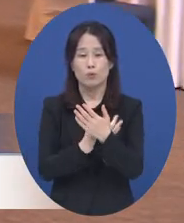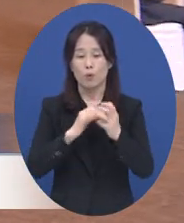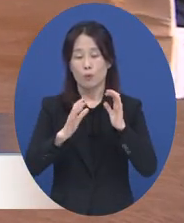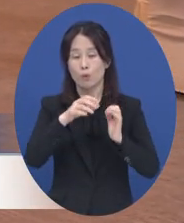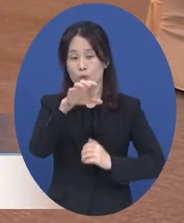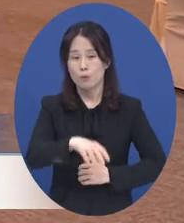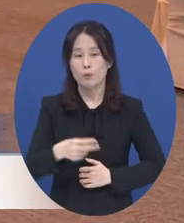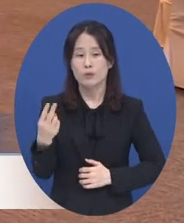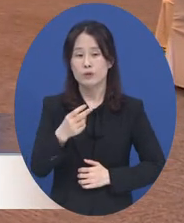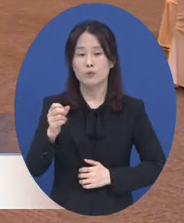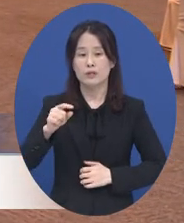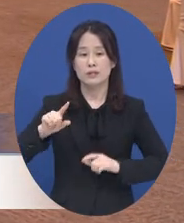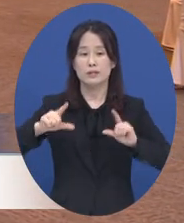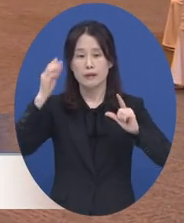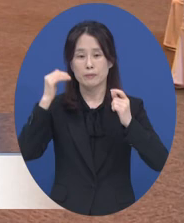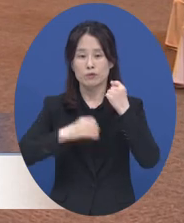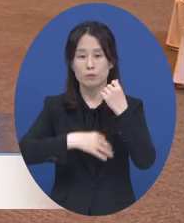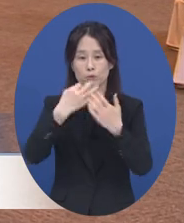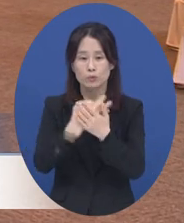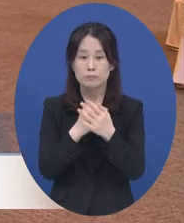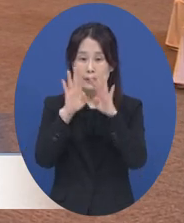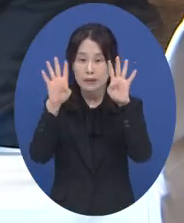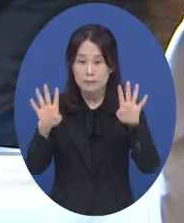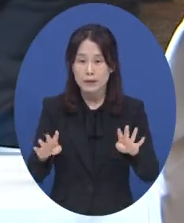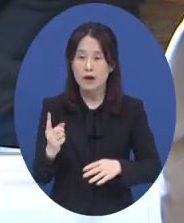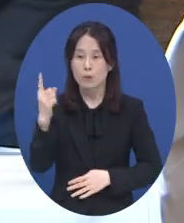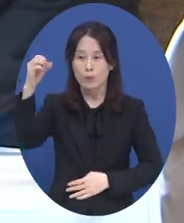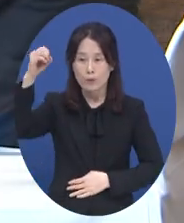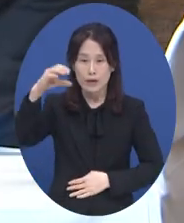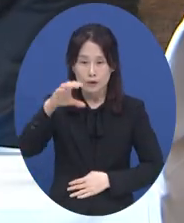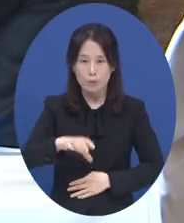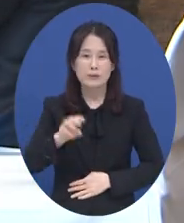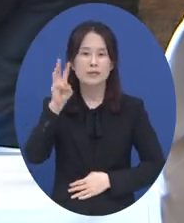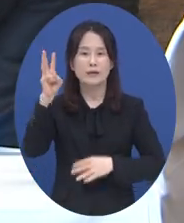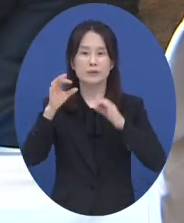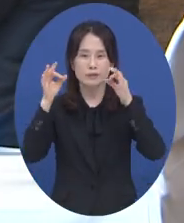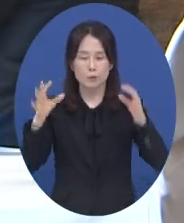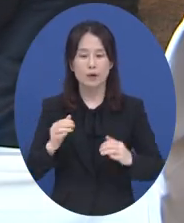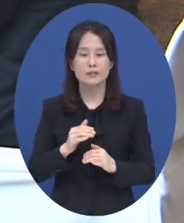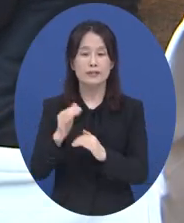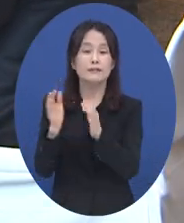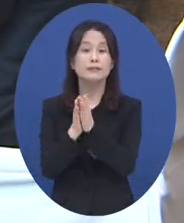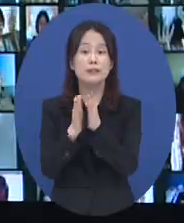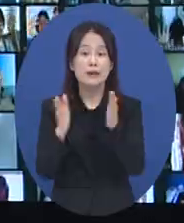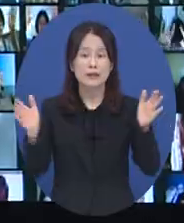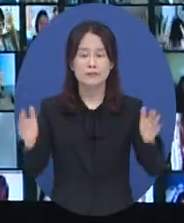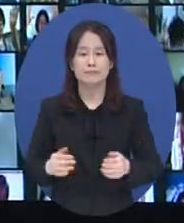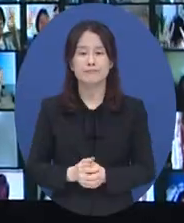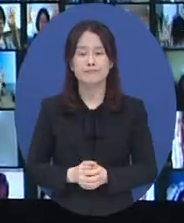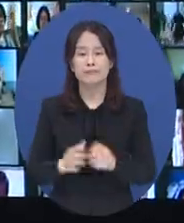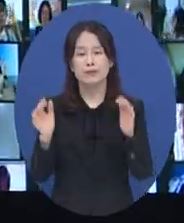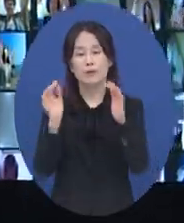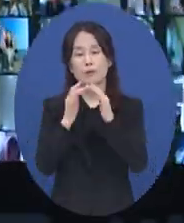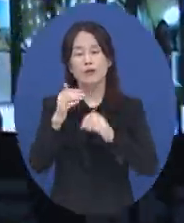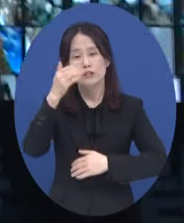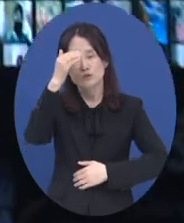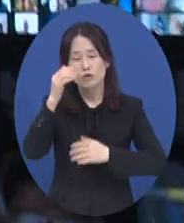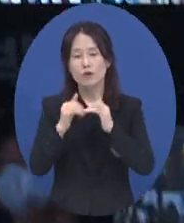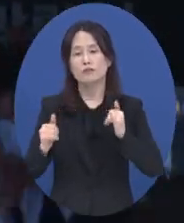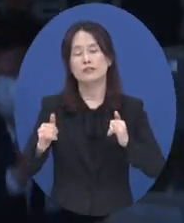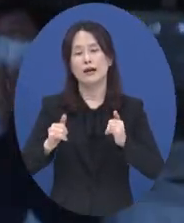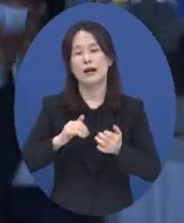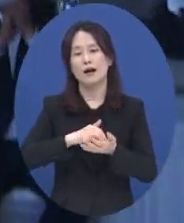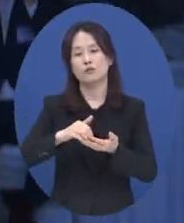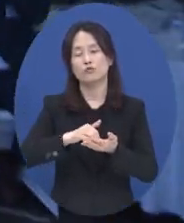202 의 대한민국 기본소득 박람회가 고양 킨텍스에서 3일 동안의 일정을 시작했습니다 온라인상 관객 참여 명의